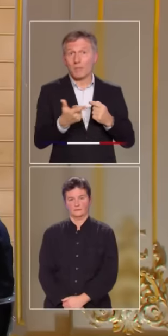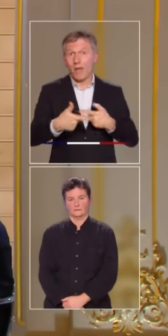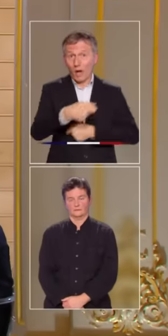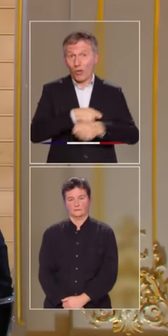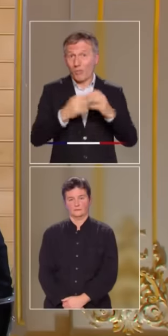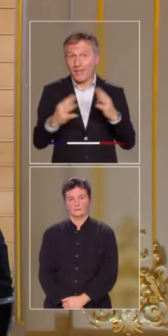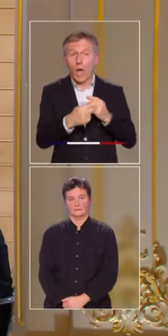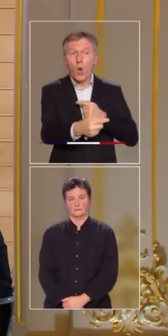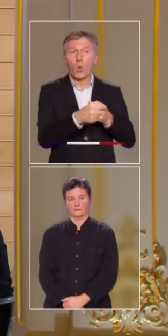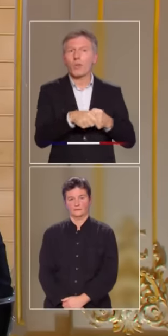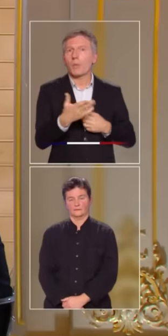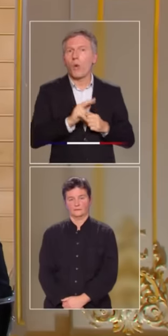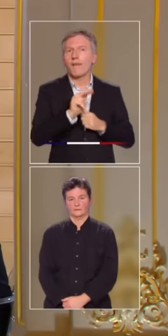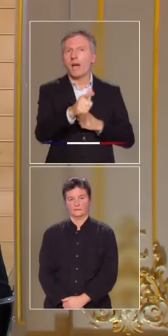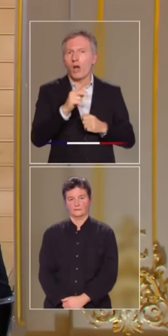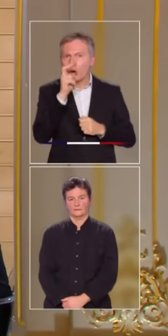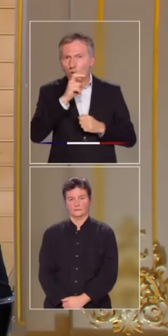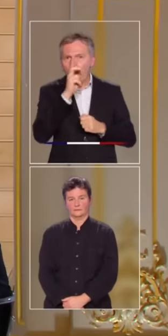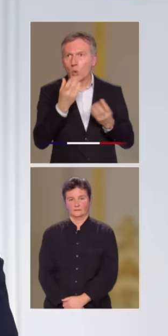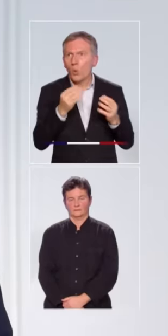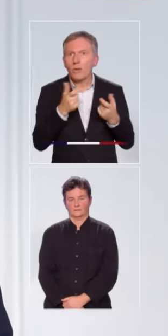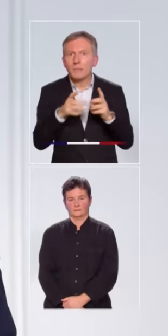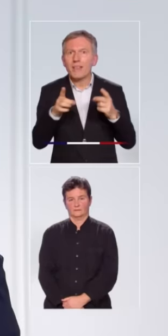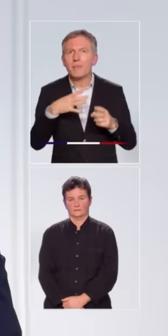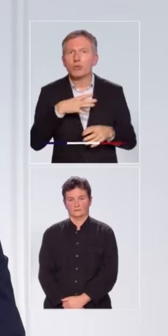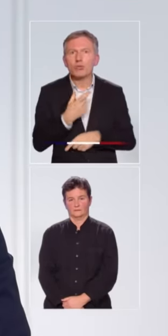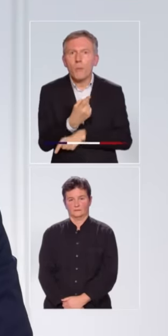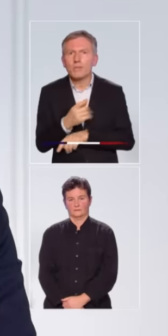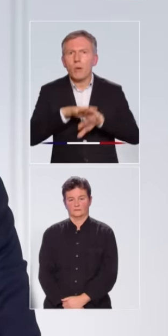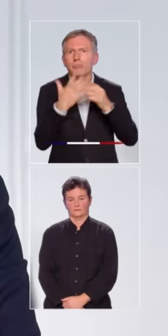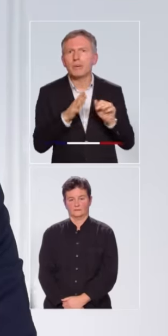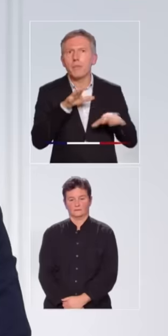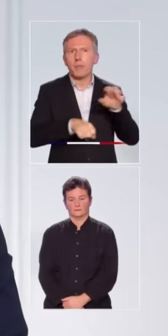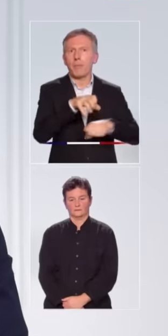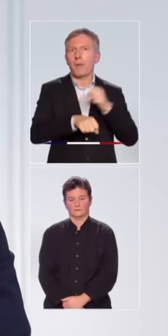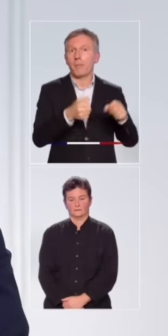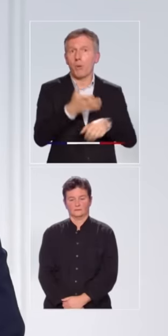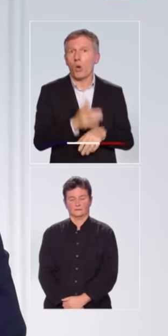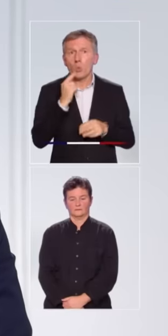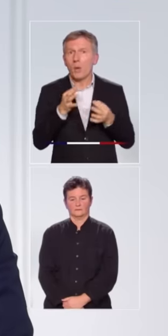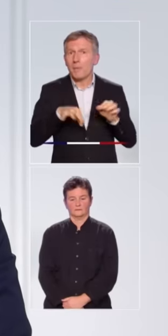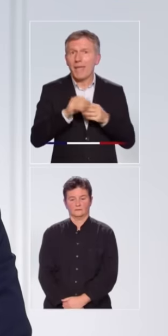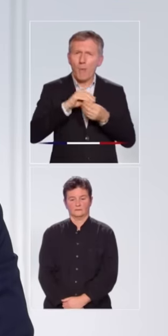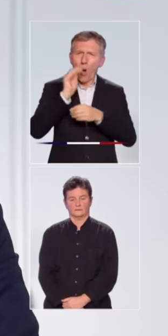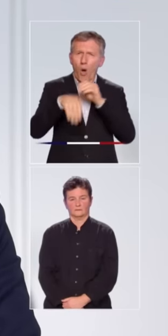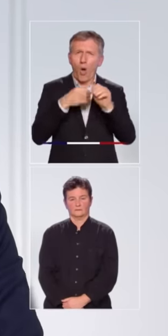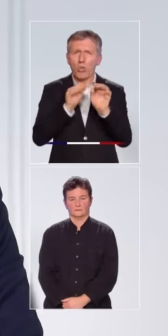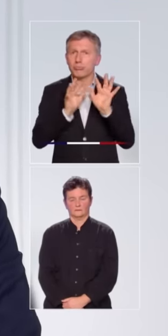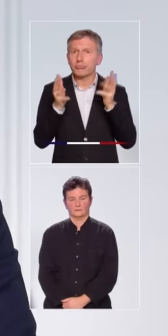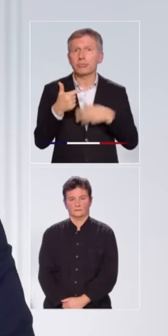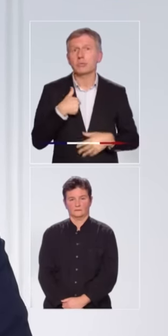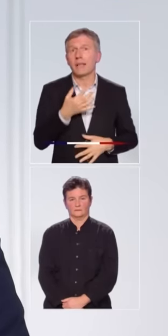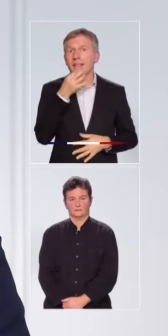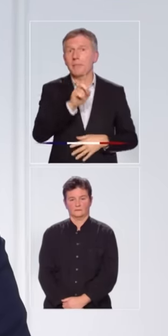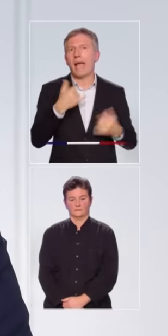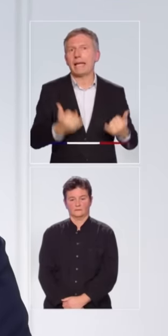de guerre. À court terme, on va chercher partout où c'est disponible des munitions. Et donc là, on va sonder tous les pays du monde, je ne dis pas ici leur nom